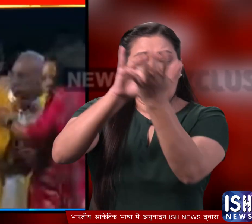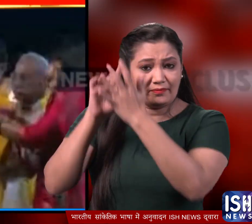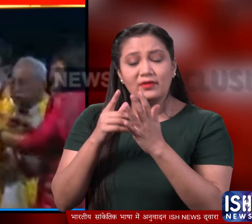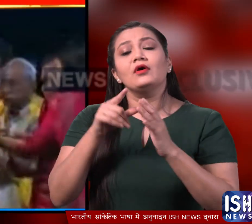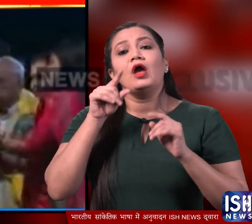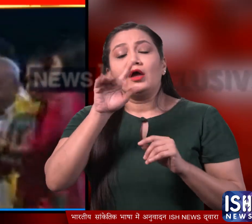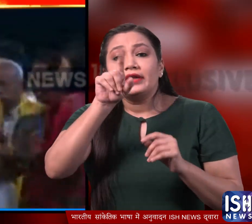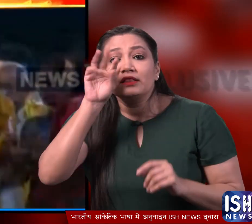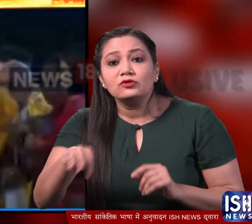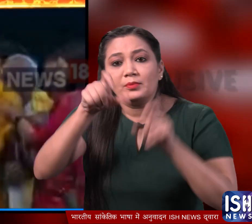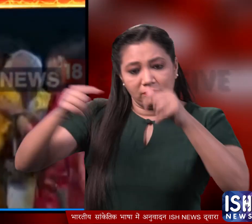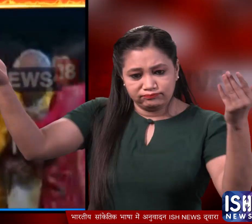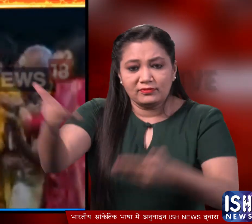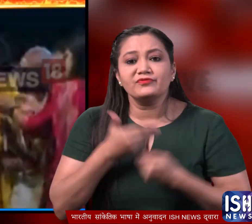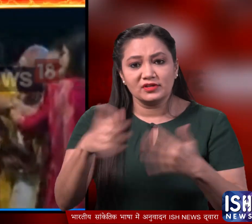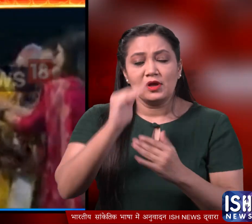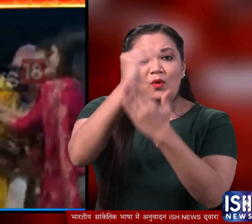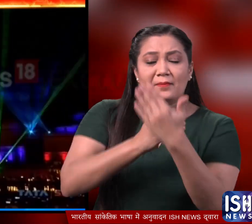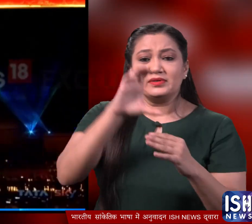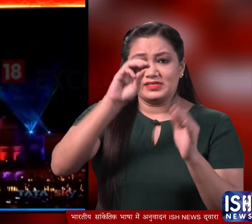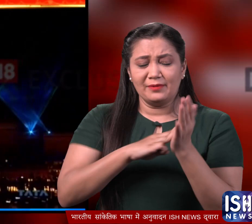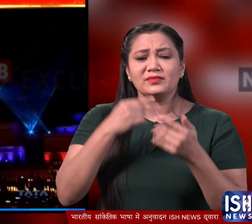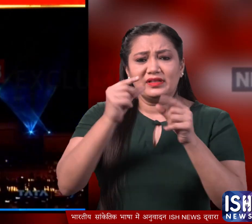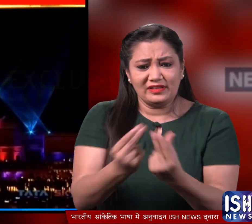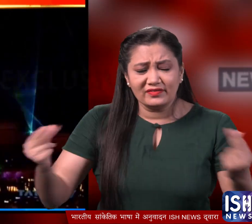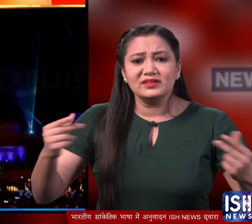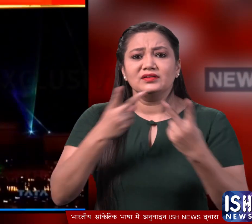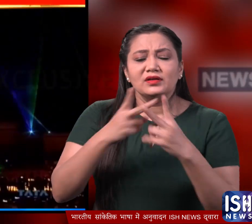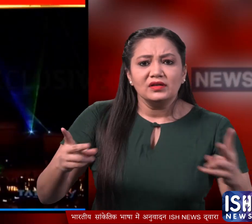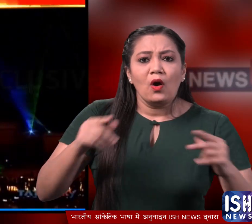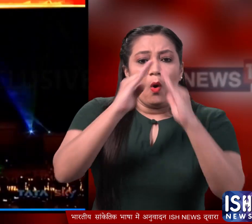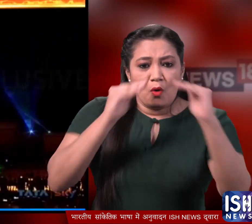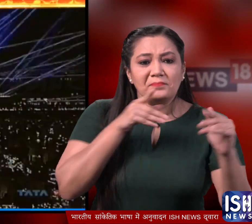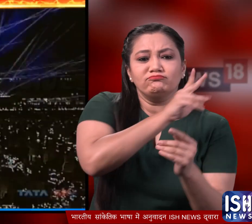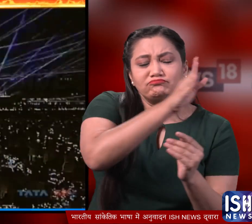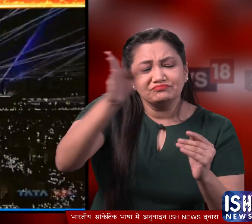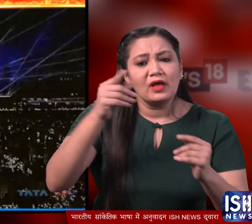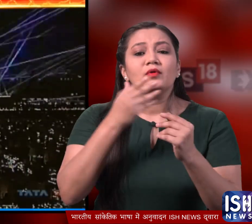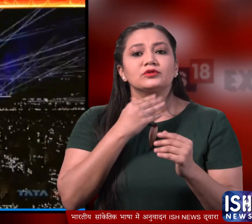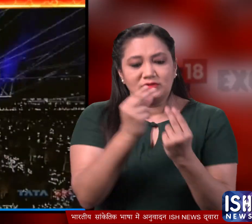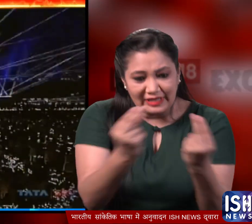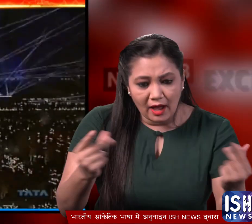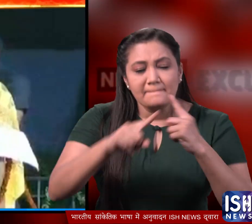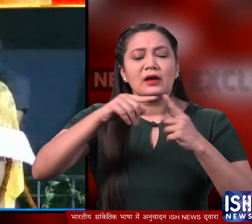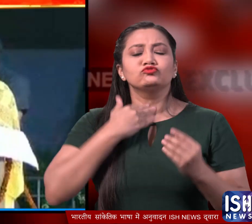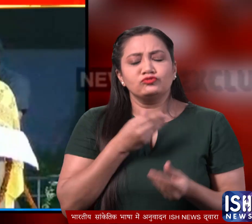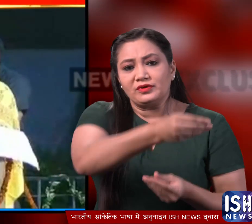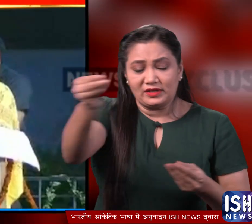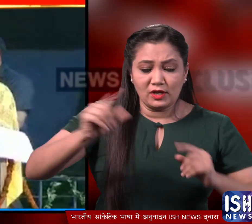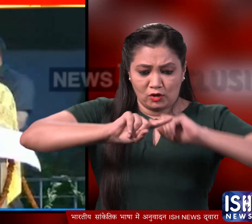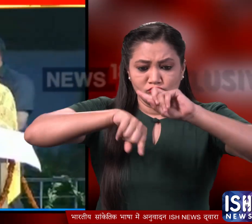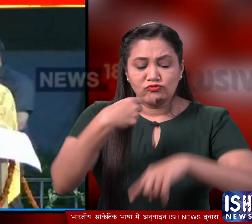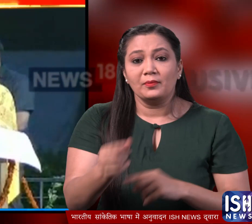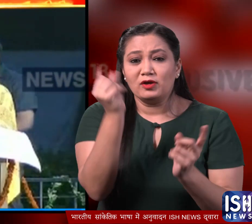پہنچے کارکرم میں شریک ہوئے مکھے منتری نے دعوہ کیا کہ اس بار دیوالی پر راج کے ہر گھر میں دیپ اور مٹھائی پہنچائے جائے گی کل